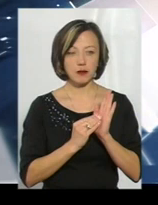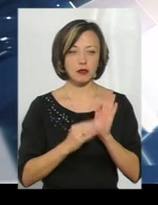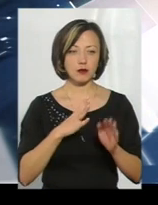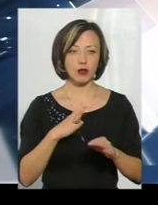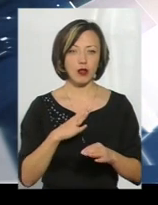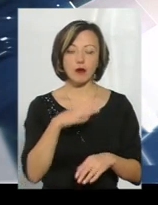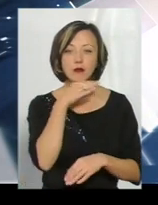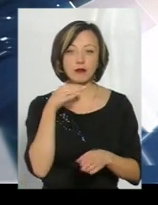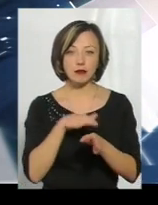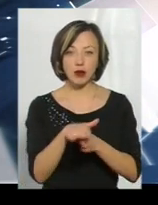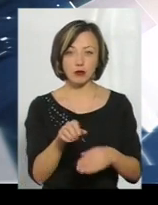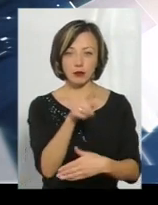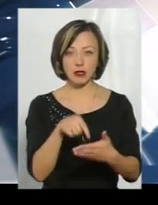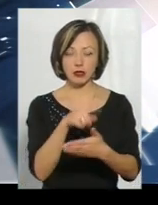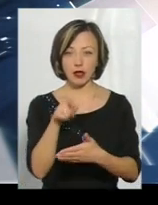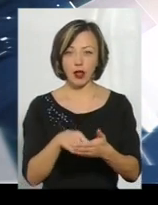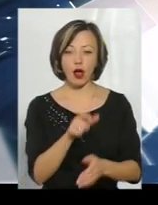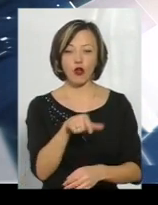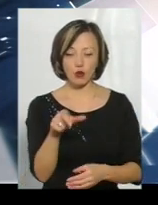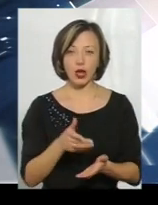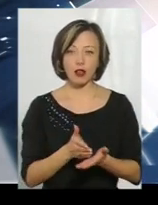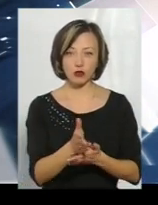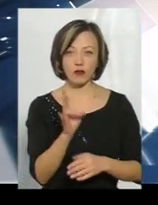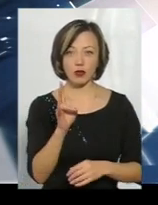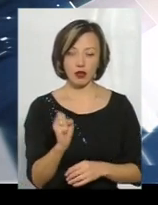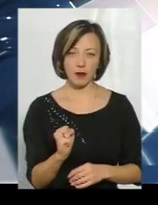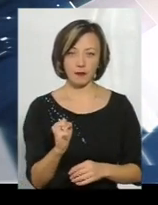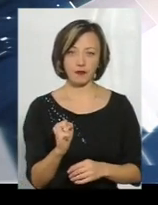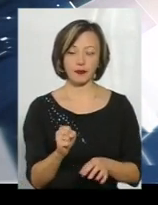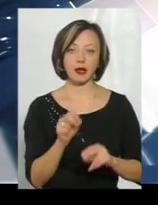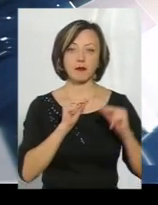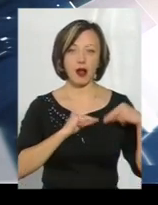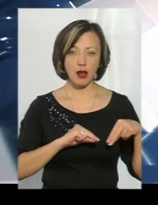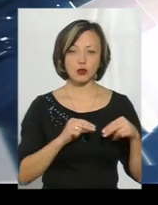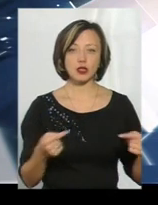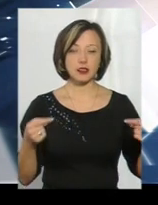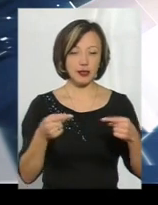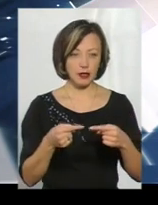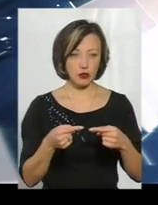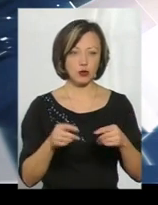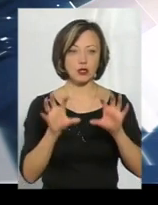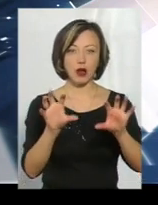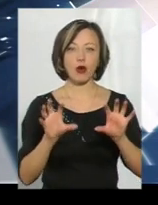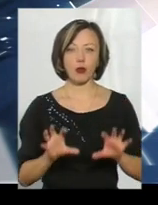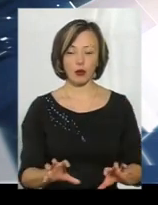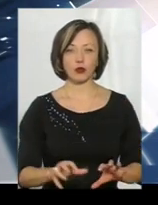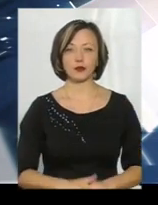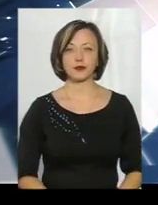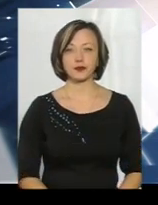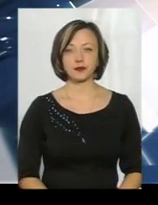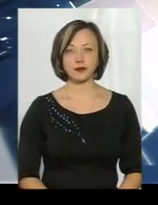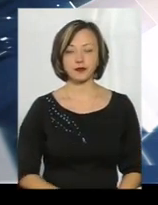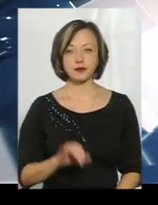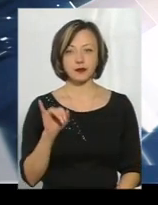маса питань. Тобто люди налаштовані на працю згідно законодавства. І